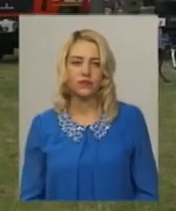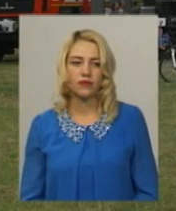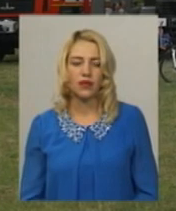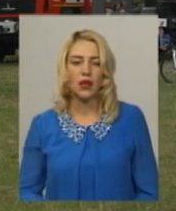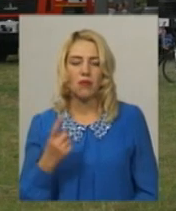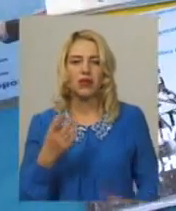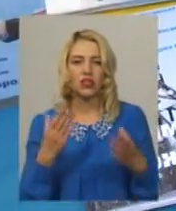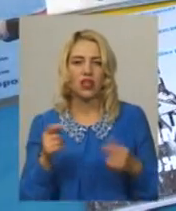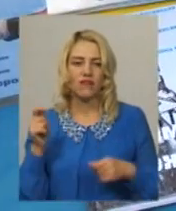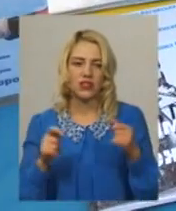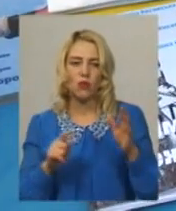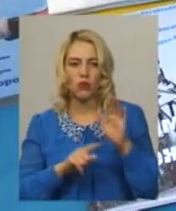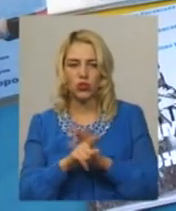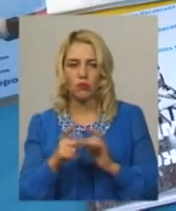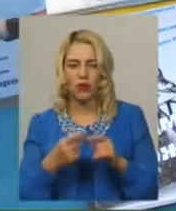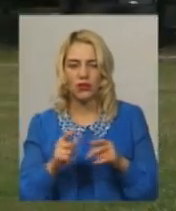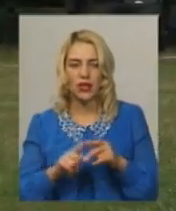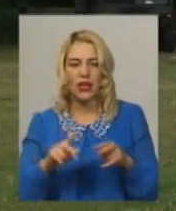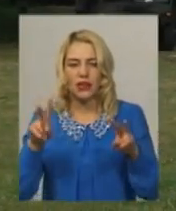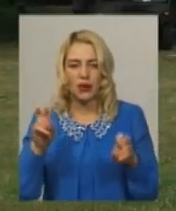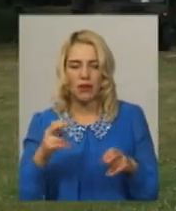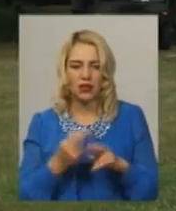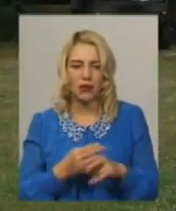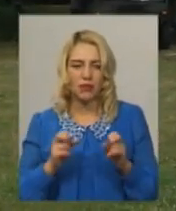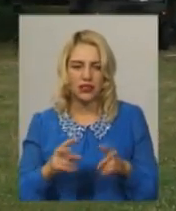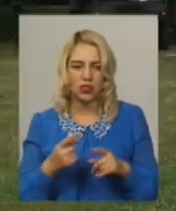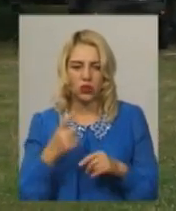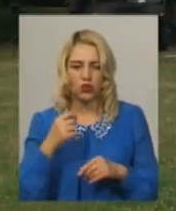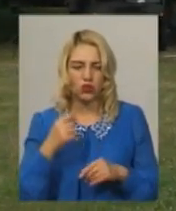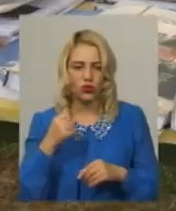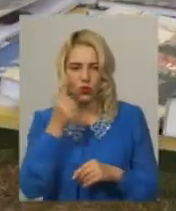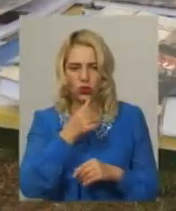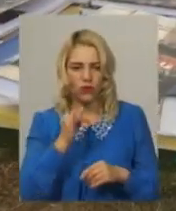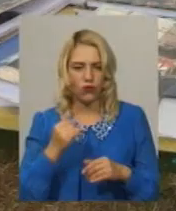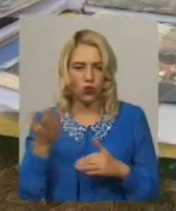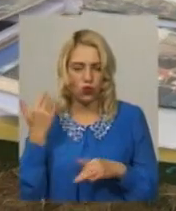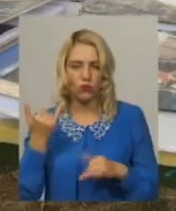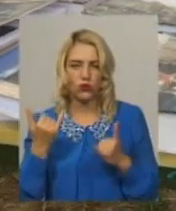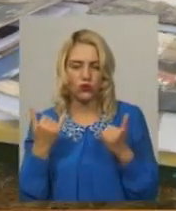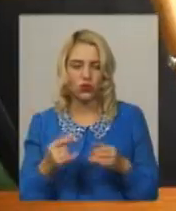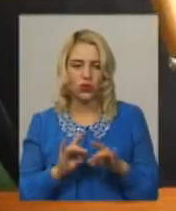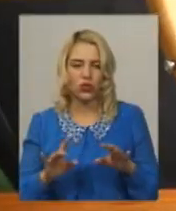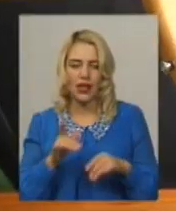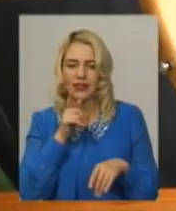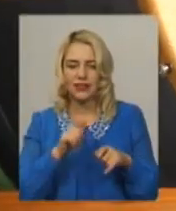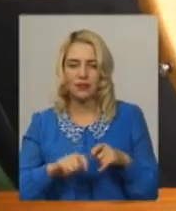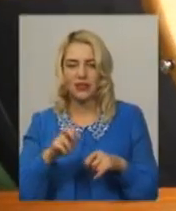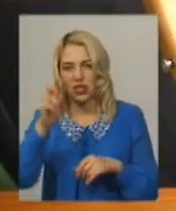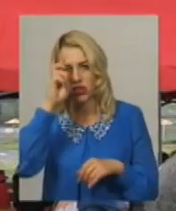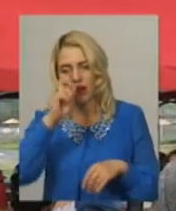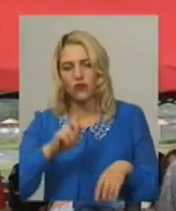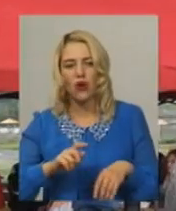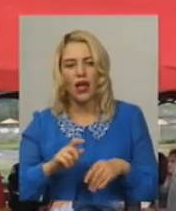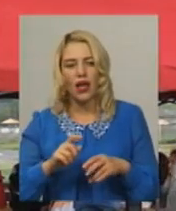Перший день фестивалю розпочався із тематики безпекової загрози 100 років тому і сьогодні, розповідає експерт Державного аналітичного центру